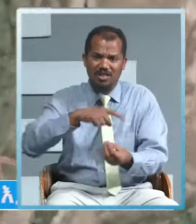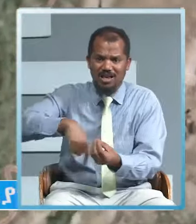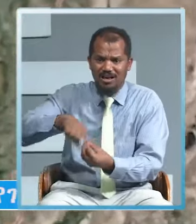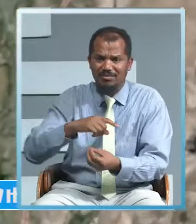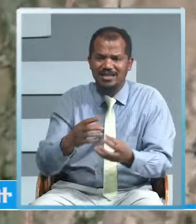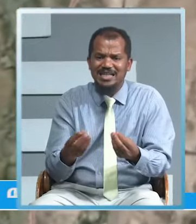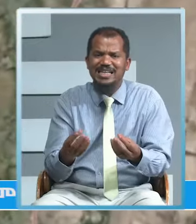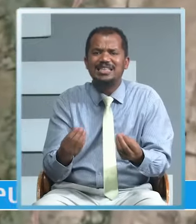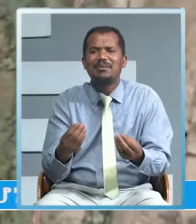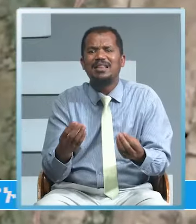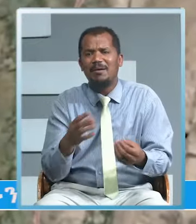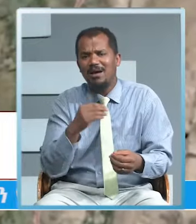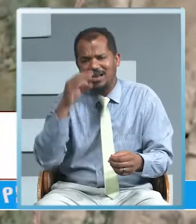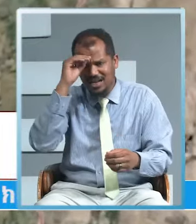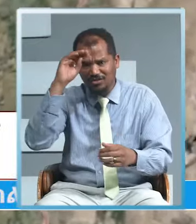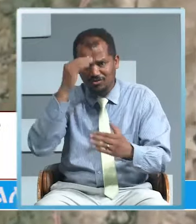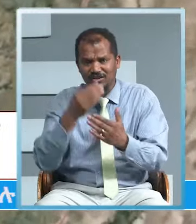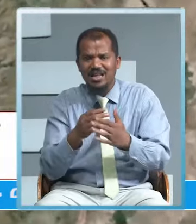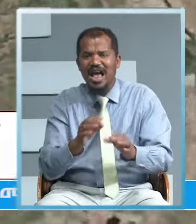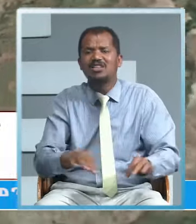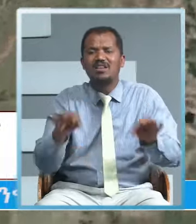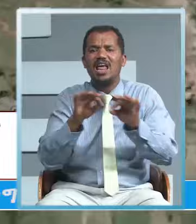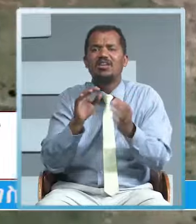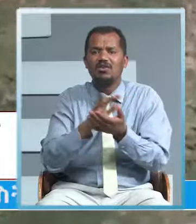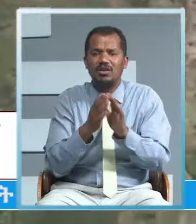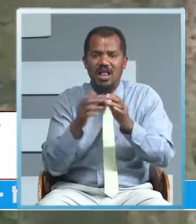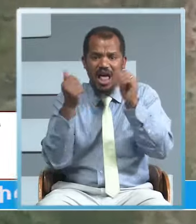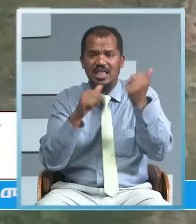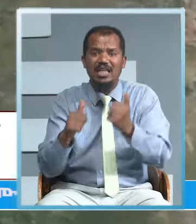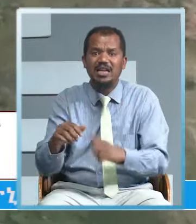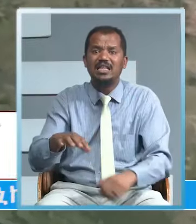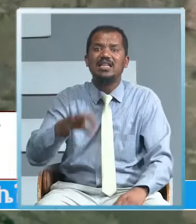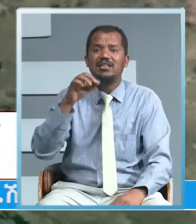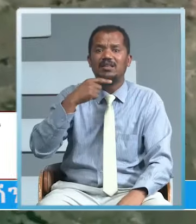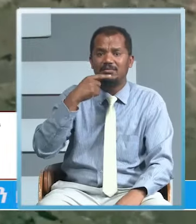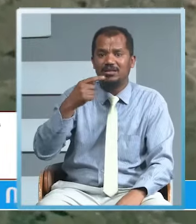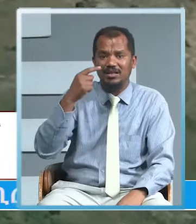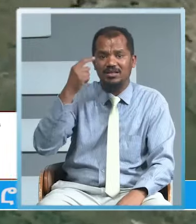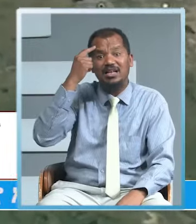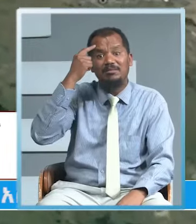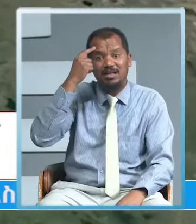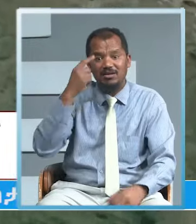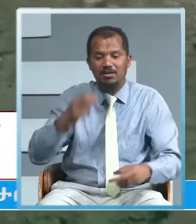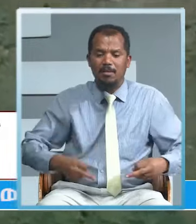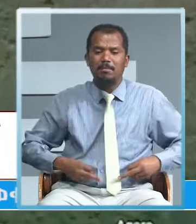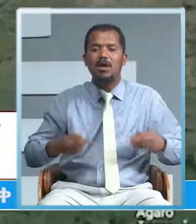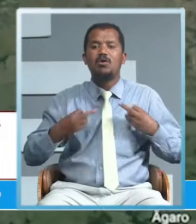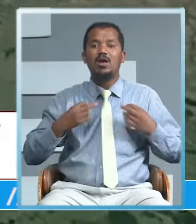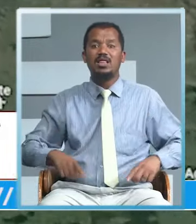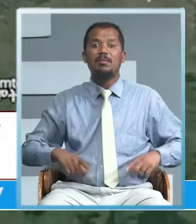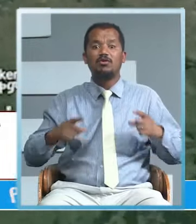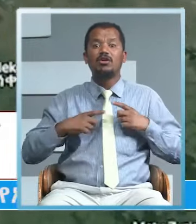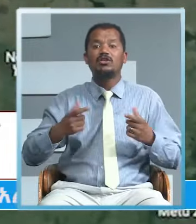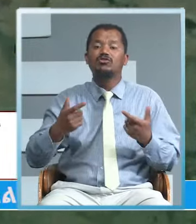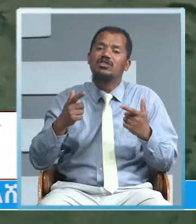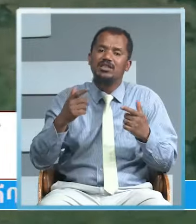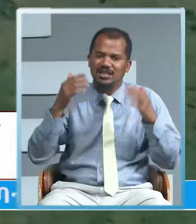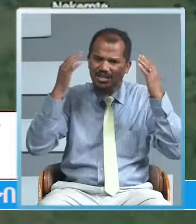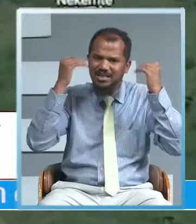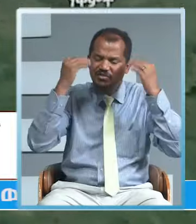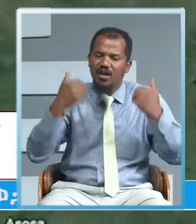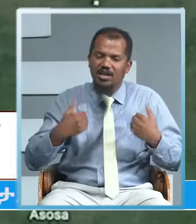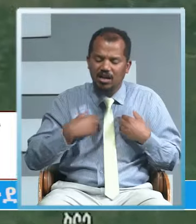አካባቢ እርጥበታማና ለሰው ልጅ አስፈላጊ የሆነ አየር ይገኝበታል ተብሎ ስለሚታሰብ በህይወት የመኖራቸው እድል